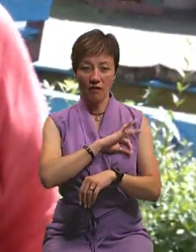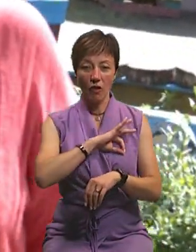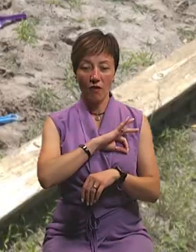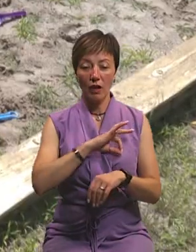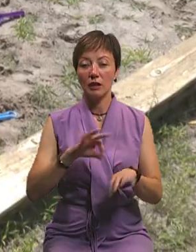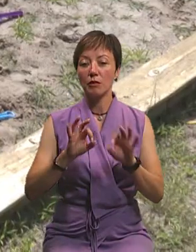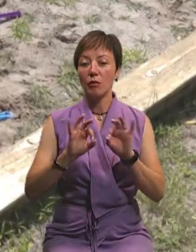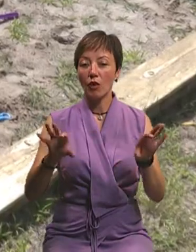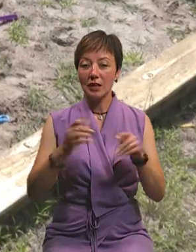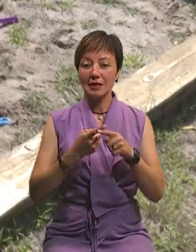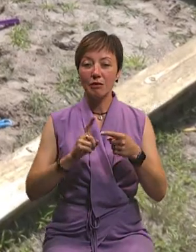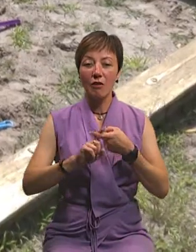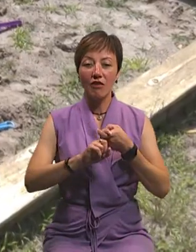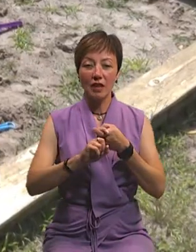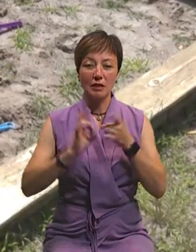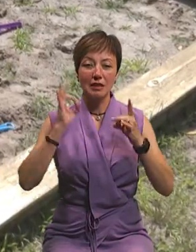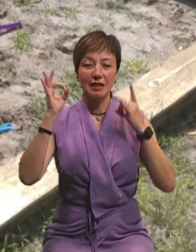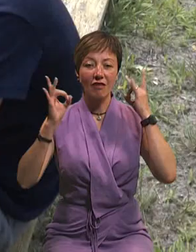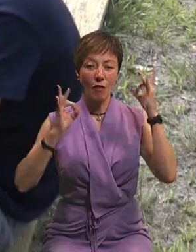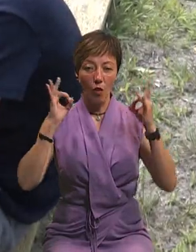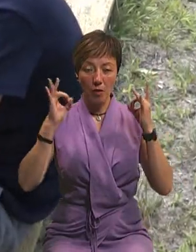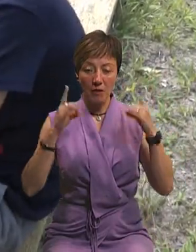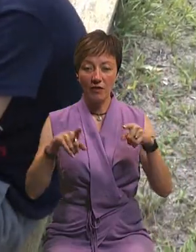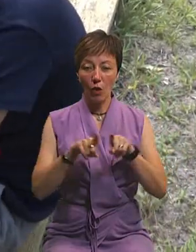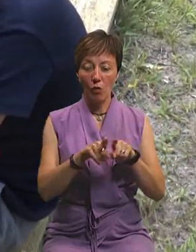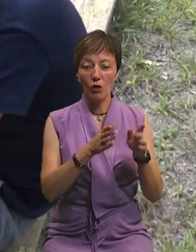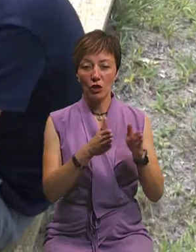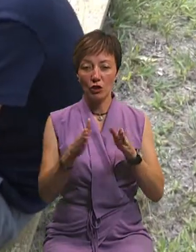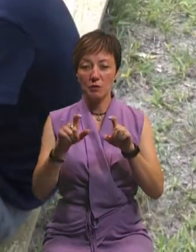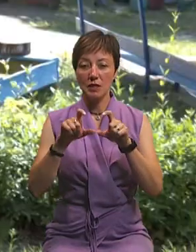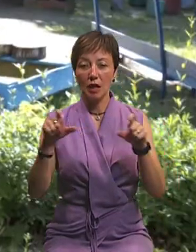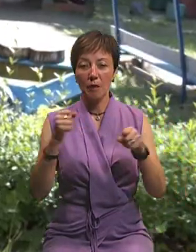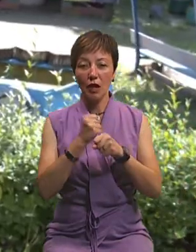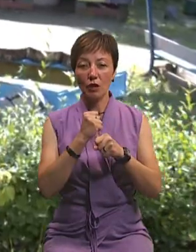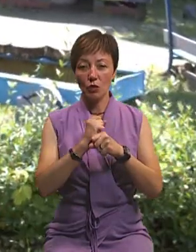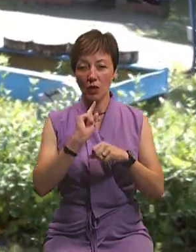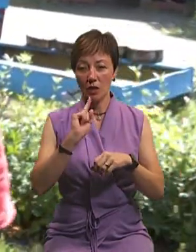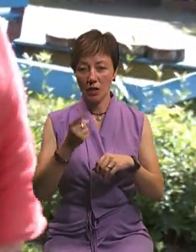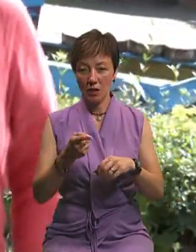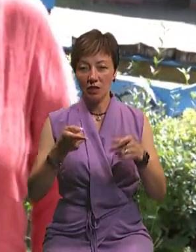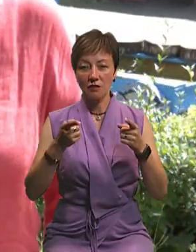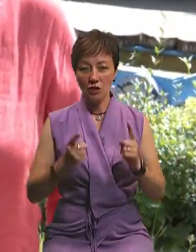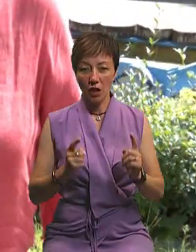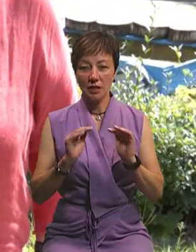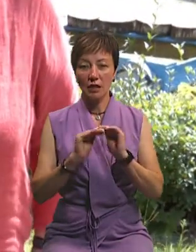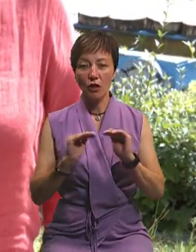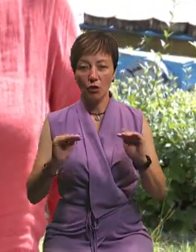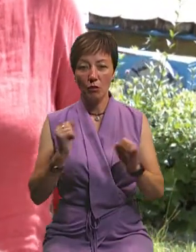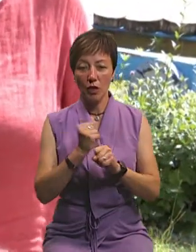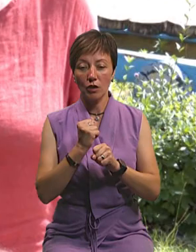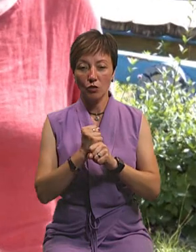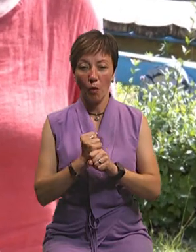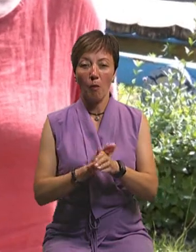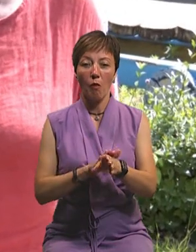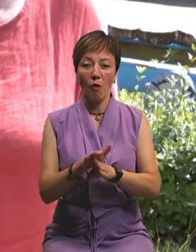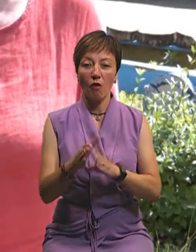за її словами це пов'язано з повітряними тривогами і в такому режимі заклад працює вже рік звичайно ми за те щоб садочок працював повний робочий